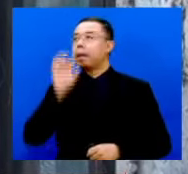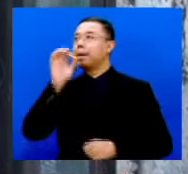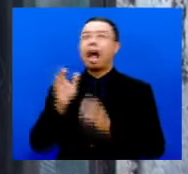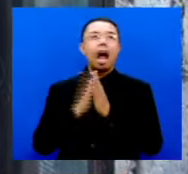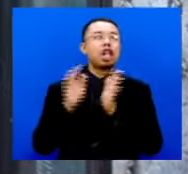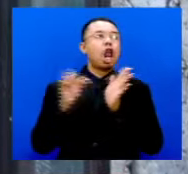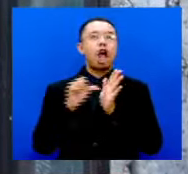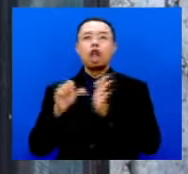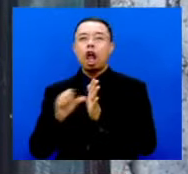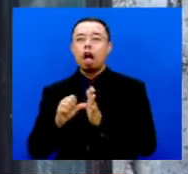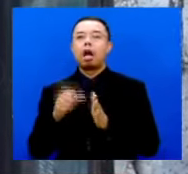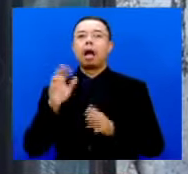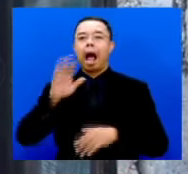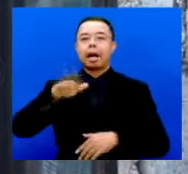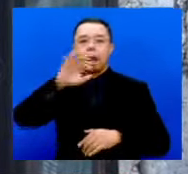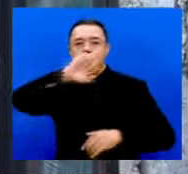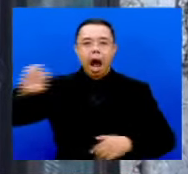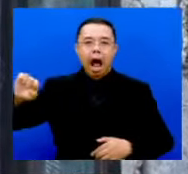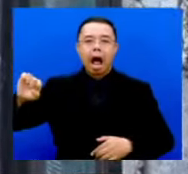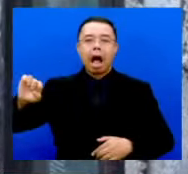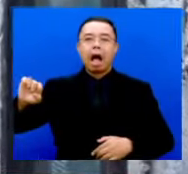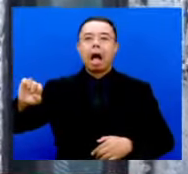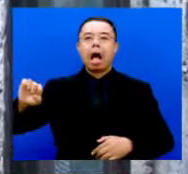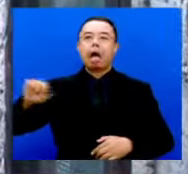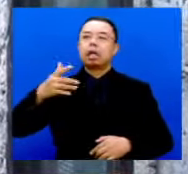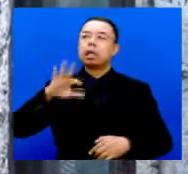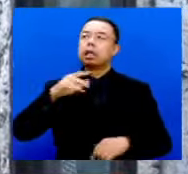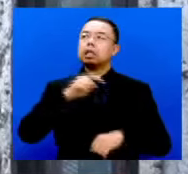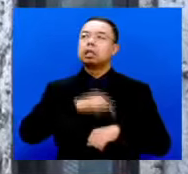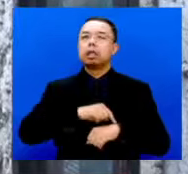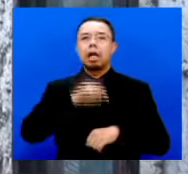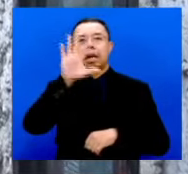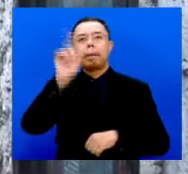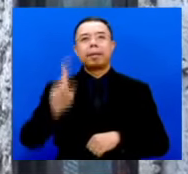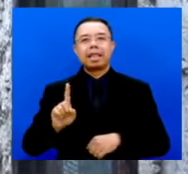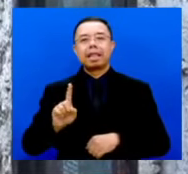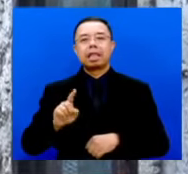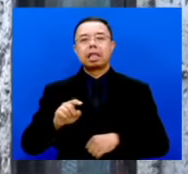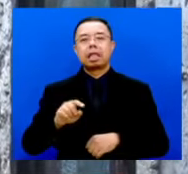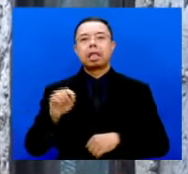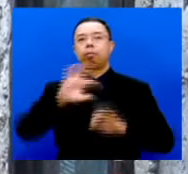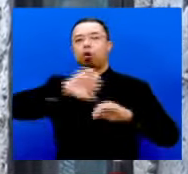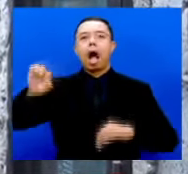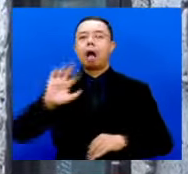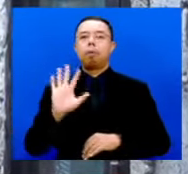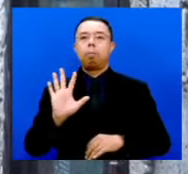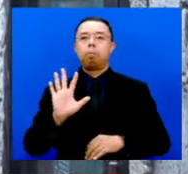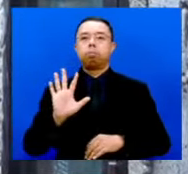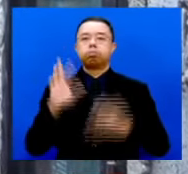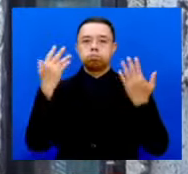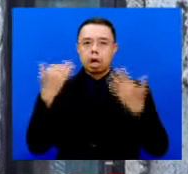Tolonglah sama anaknya untung dibukain itu sekitar 5 menitan enggak dibukain pintuah di